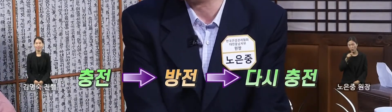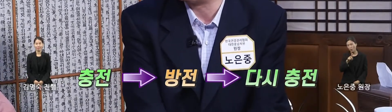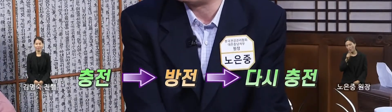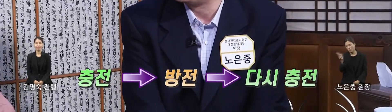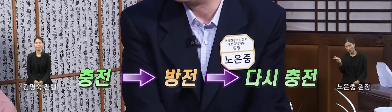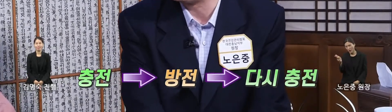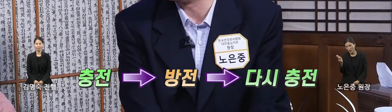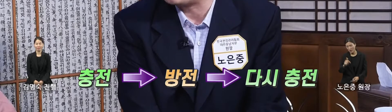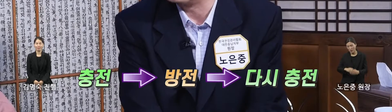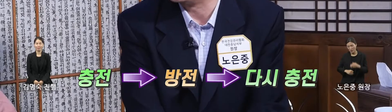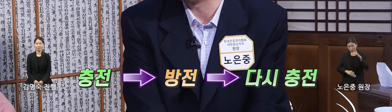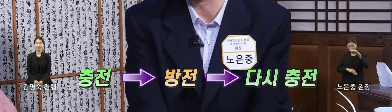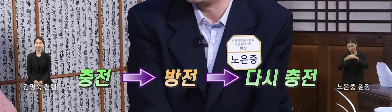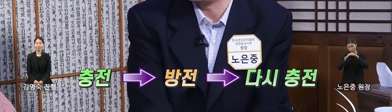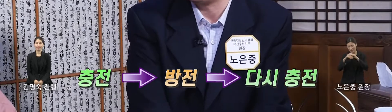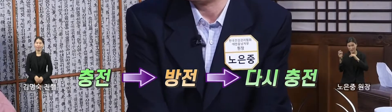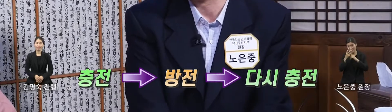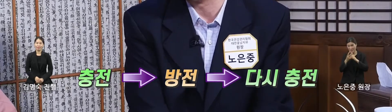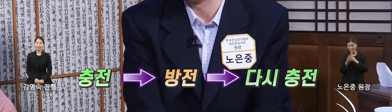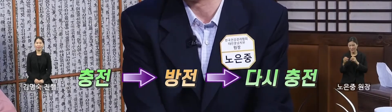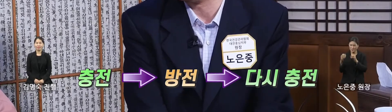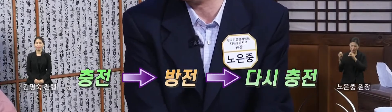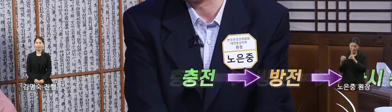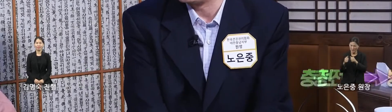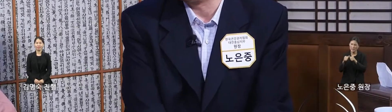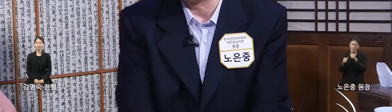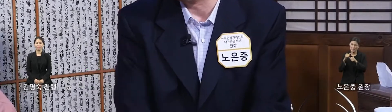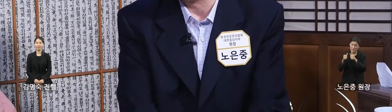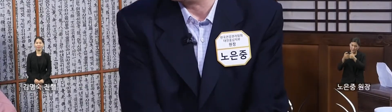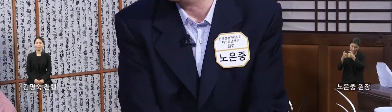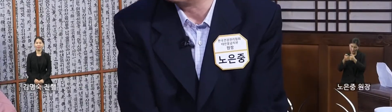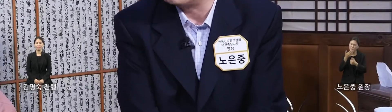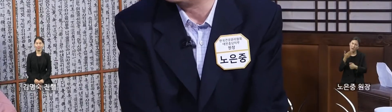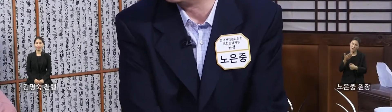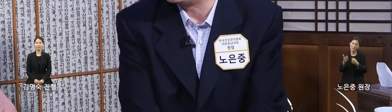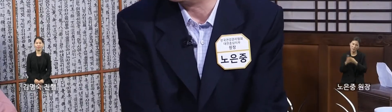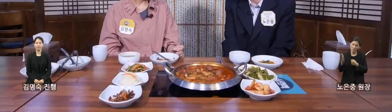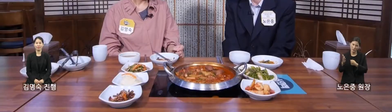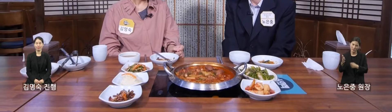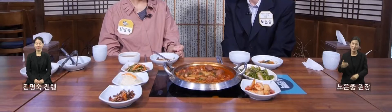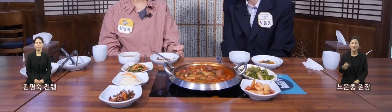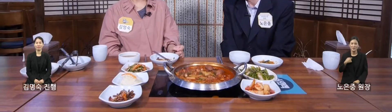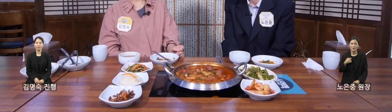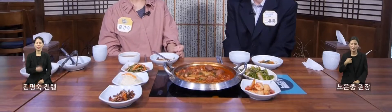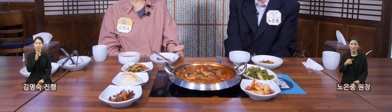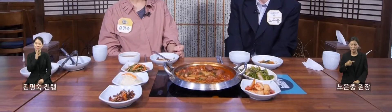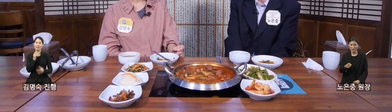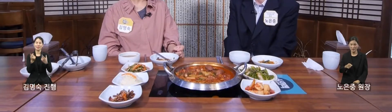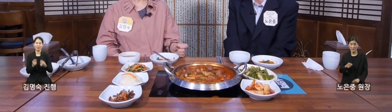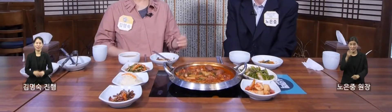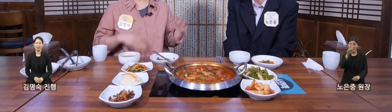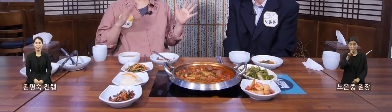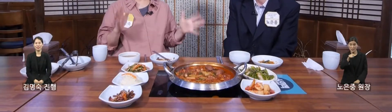방전 충전 하면서 생활을 갖고 그런 생각도 들기도 해요. 저희들 모습들이 아마 거기도 많이 바쁜 의사들의 모습이 보일 것 같아요. 저는